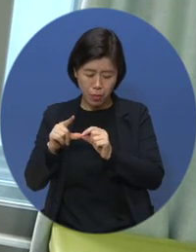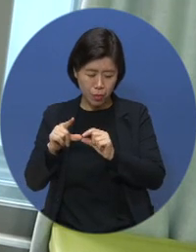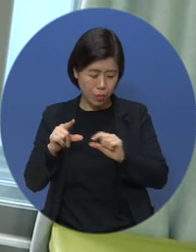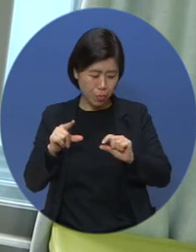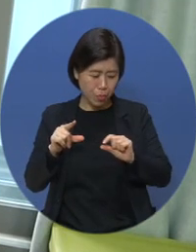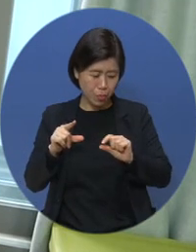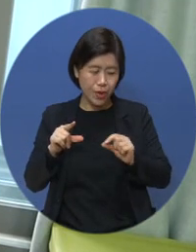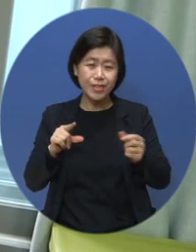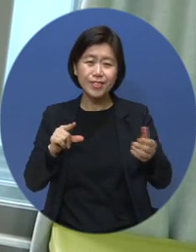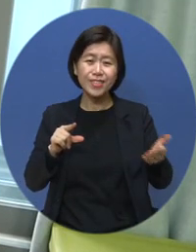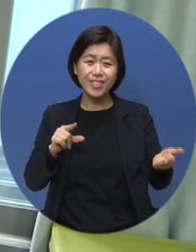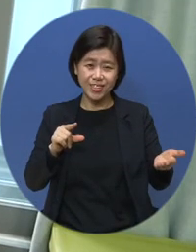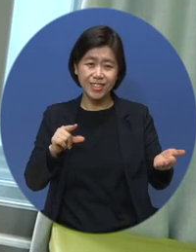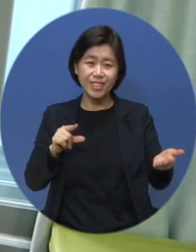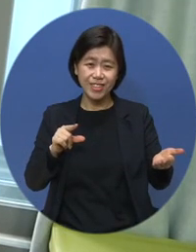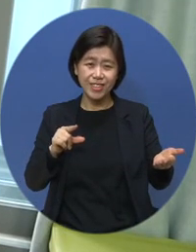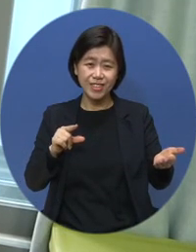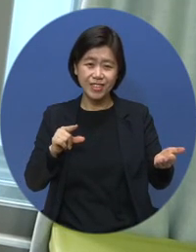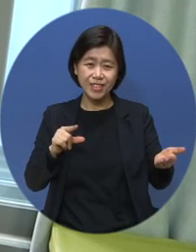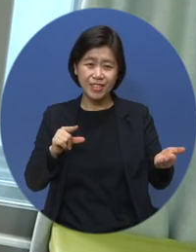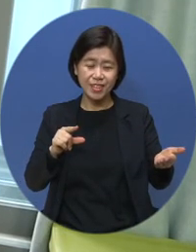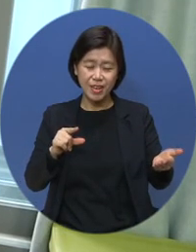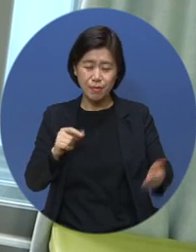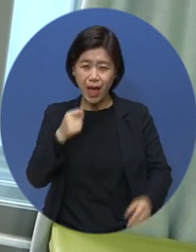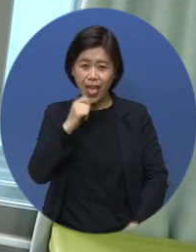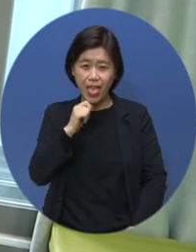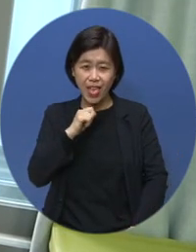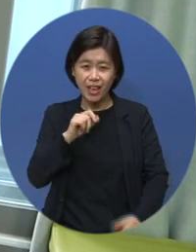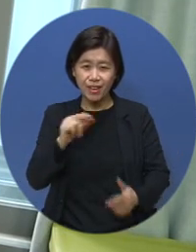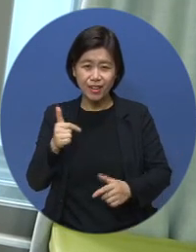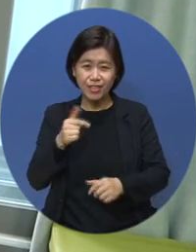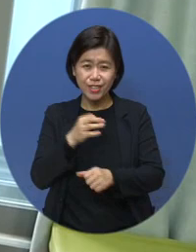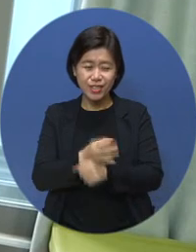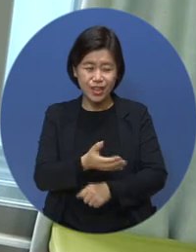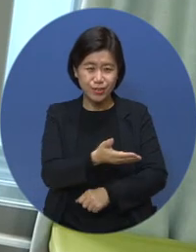확보했다 환생할 뭐라도 입에 더 줘야